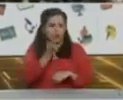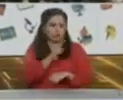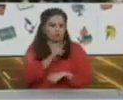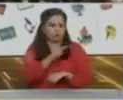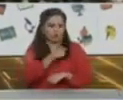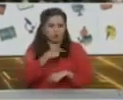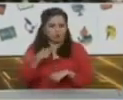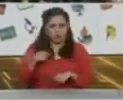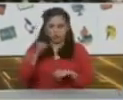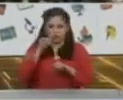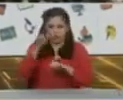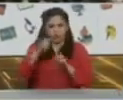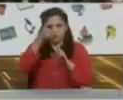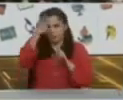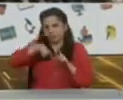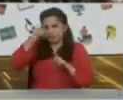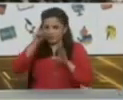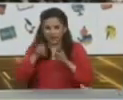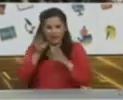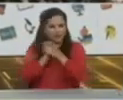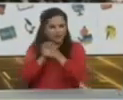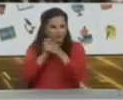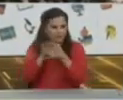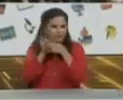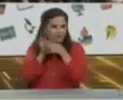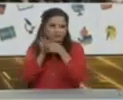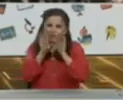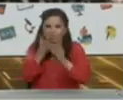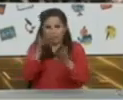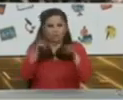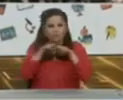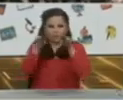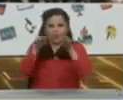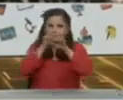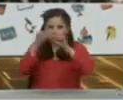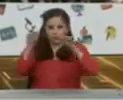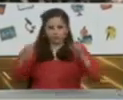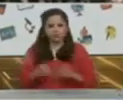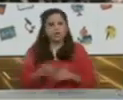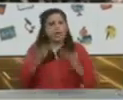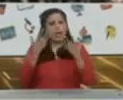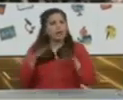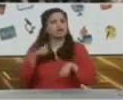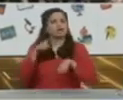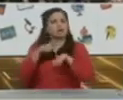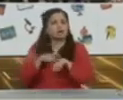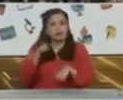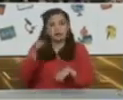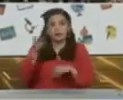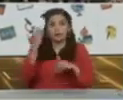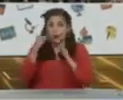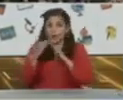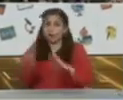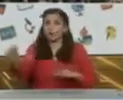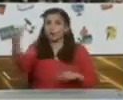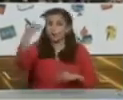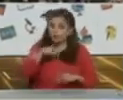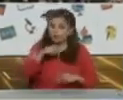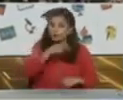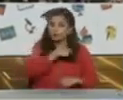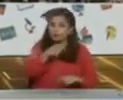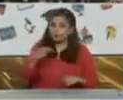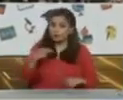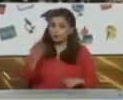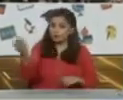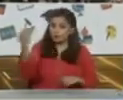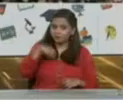वो डॉक्टर एक प्रकार से मित्र होते हैं। जब कभी उनका घर आना हो तो